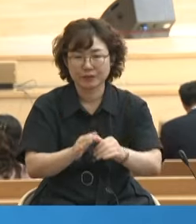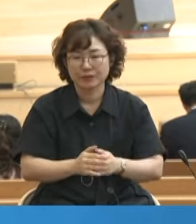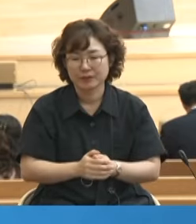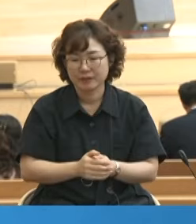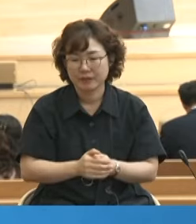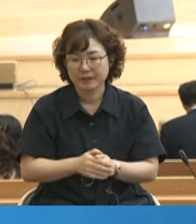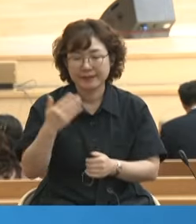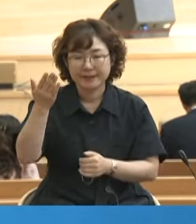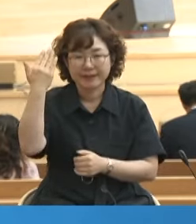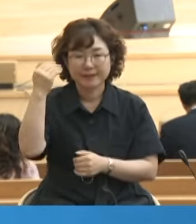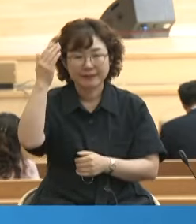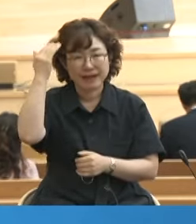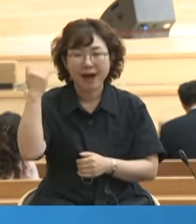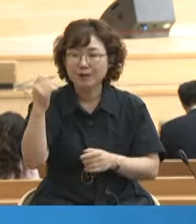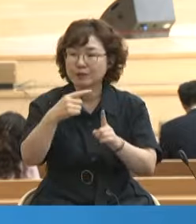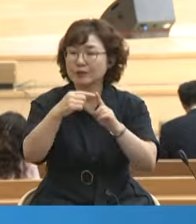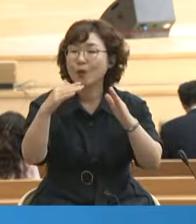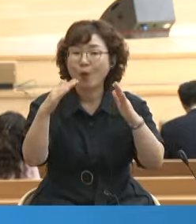옛날 한국교회는요,